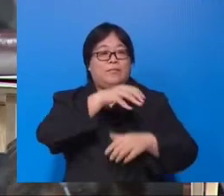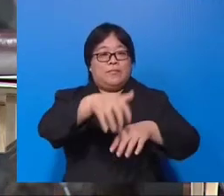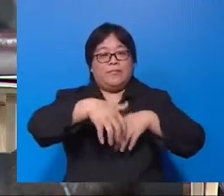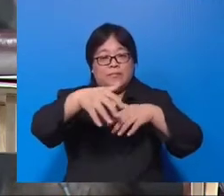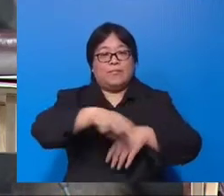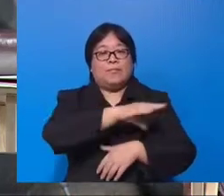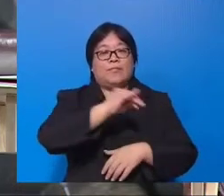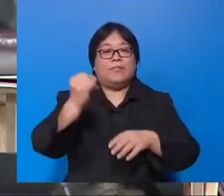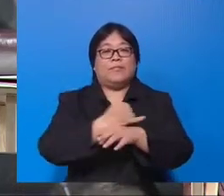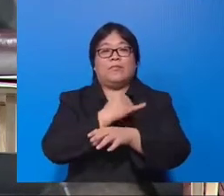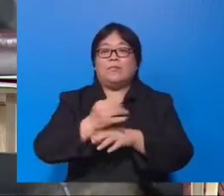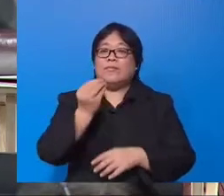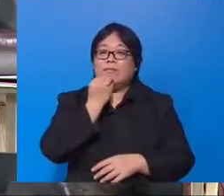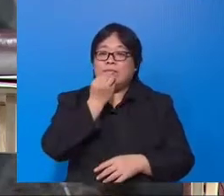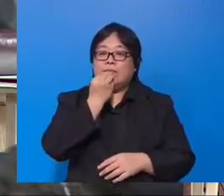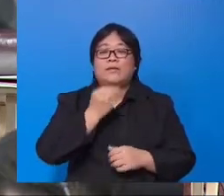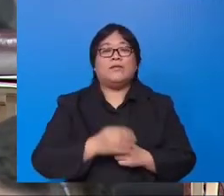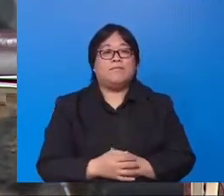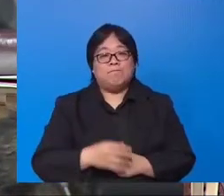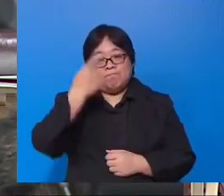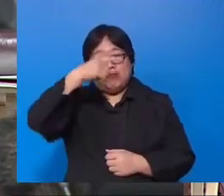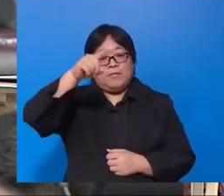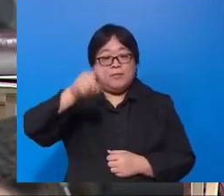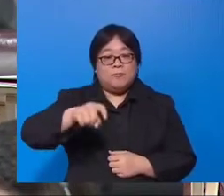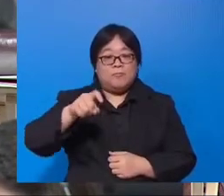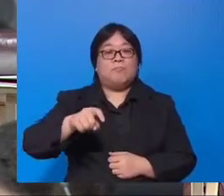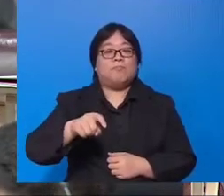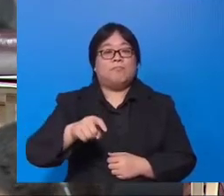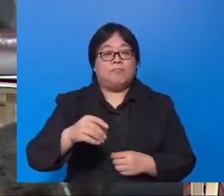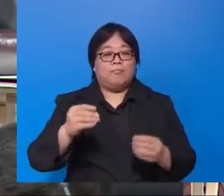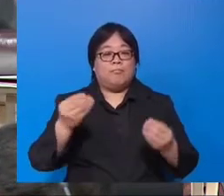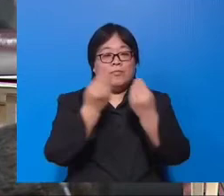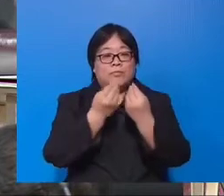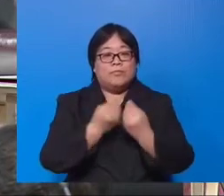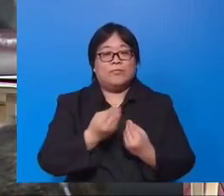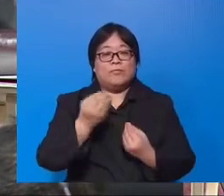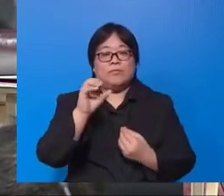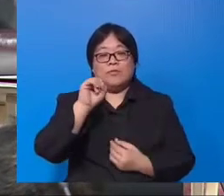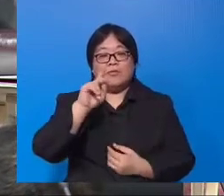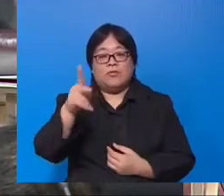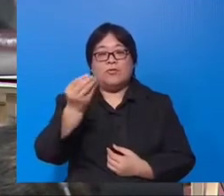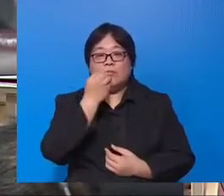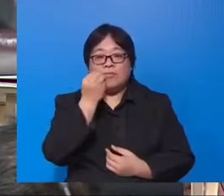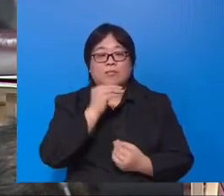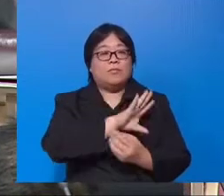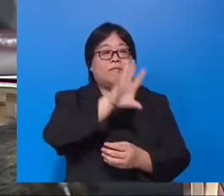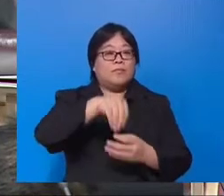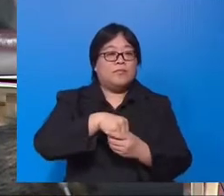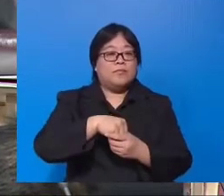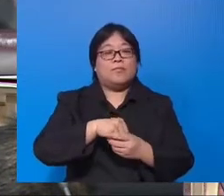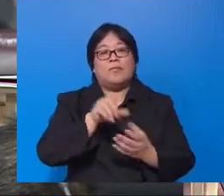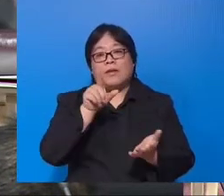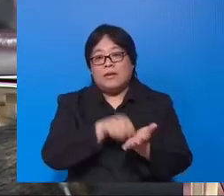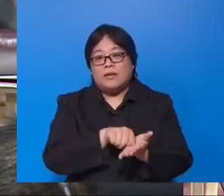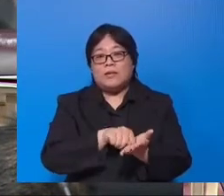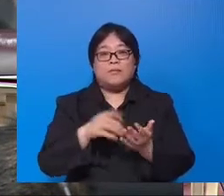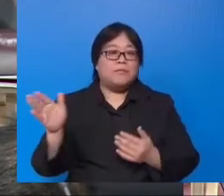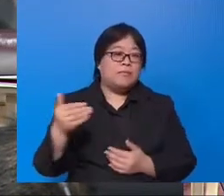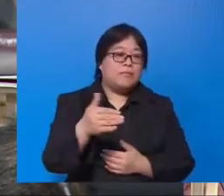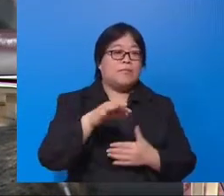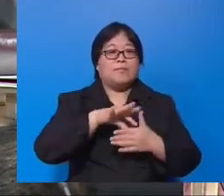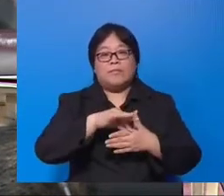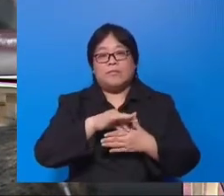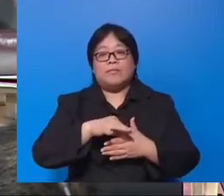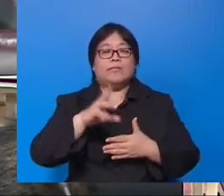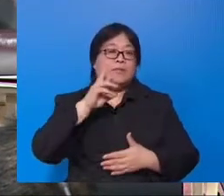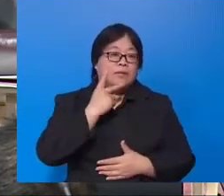Pertanian dan industri makanan bagi memastikan bekal makanan khususnya yang melibatkan bekal ayam ikan